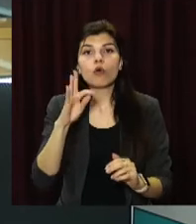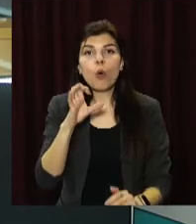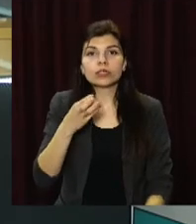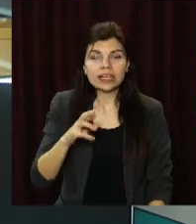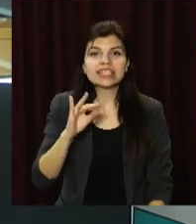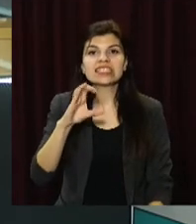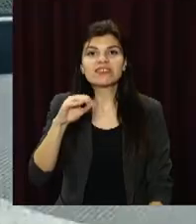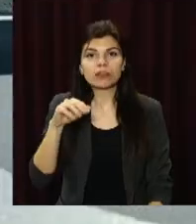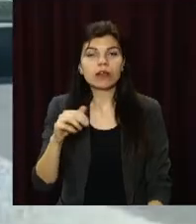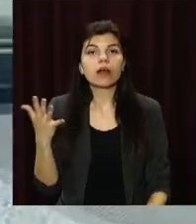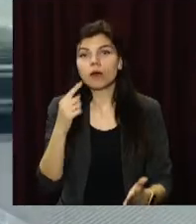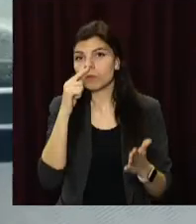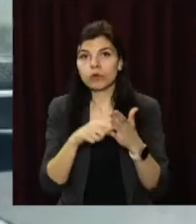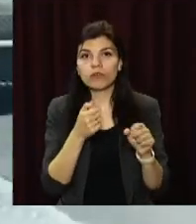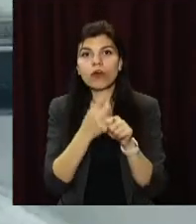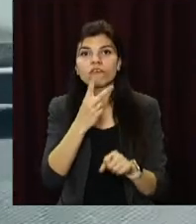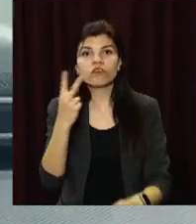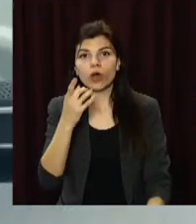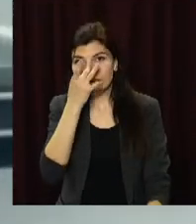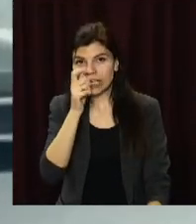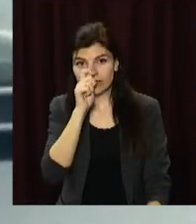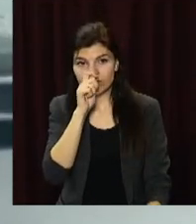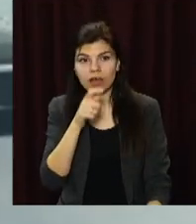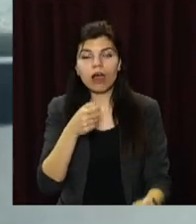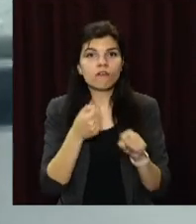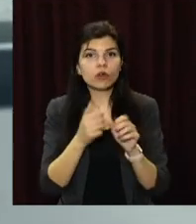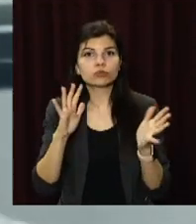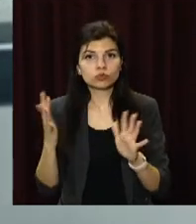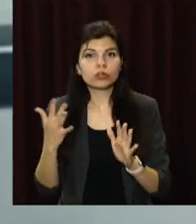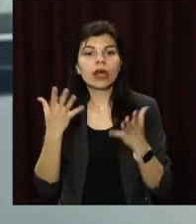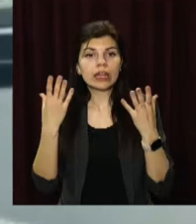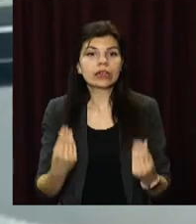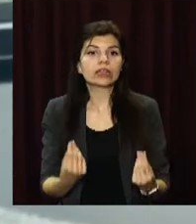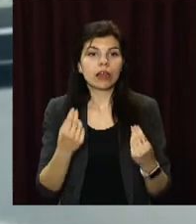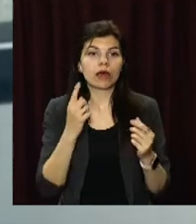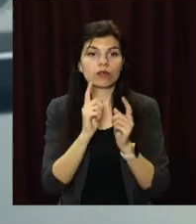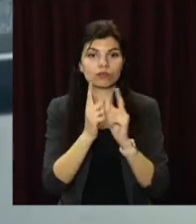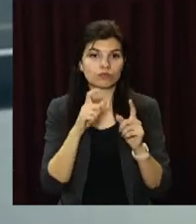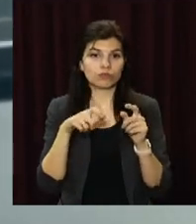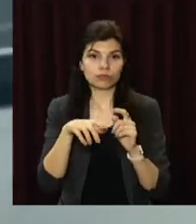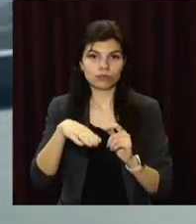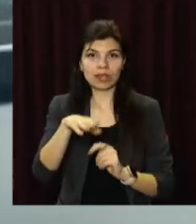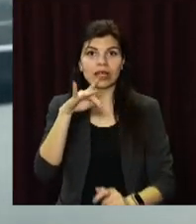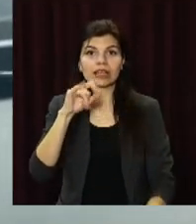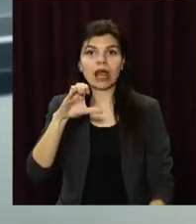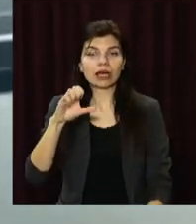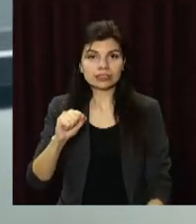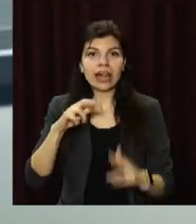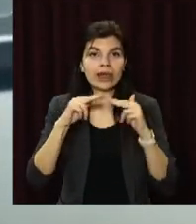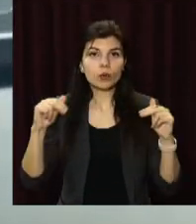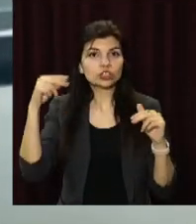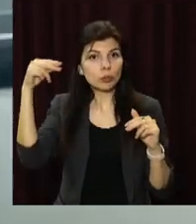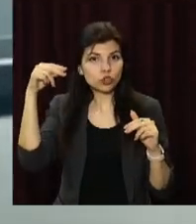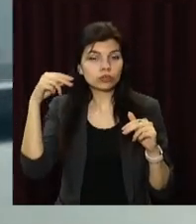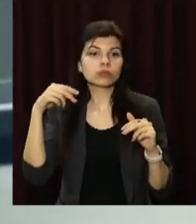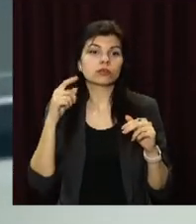Світлану, які потрапили в ДТП 22 квітня. Аварія сталася вдень на пішохідному переході траси Дніпро-Запоріжжя поблизу